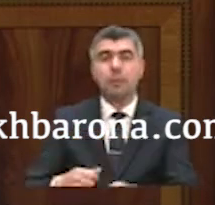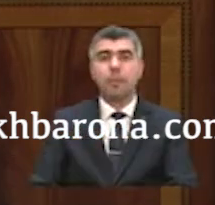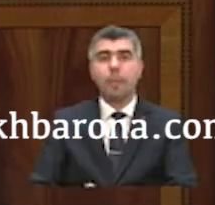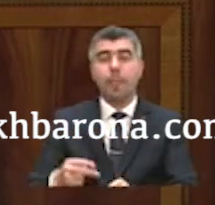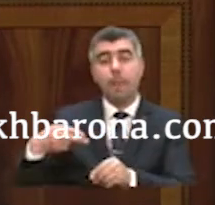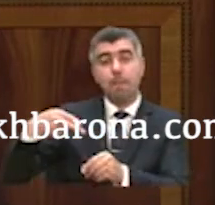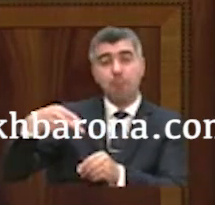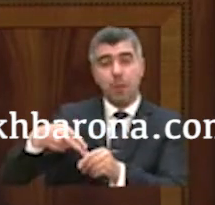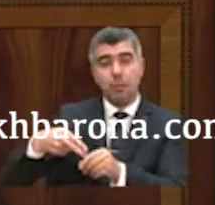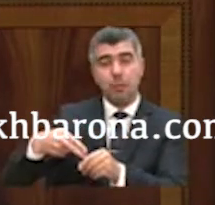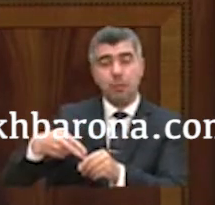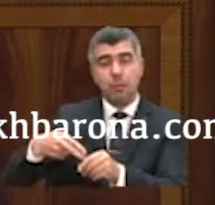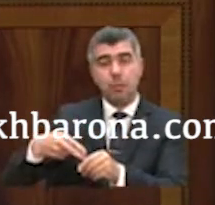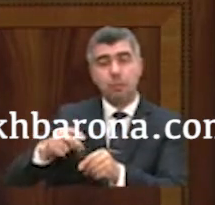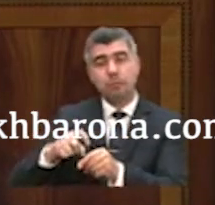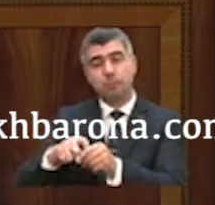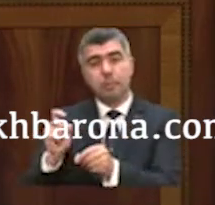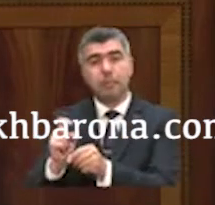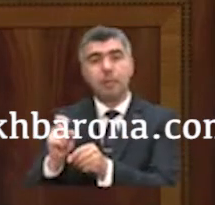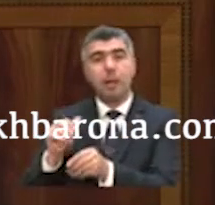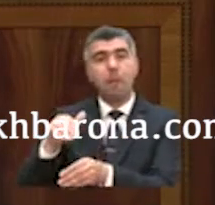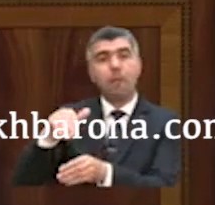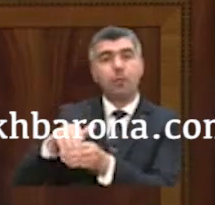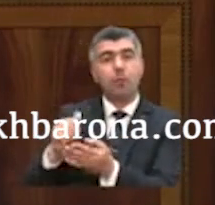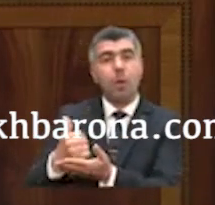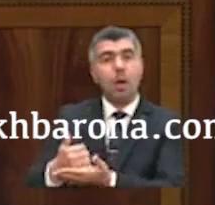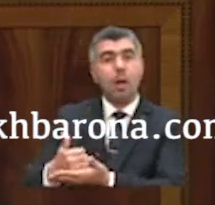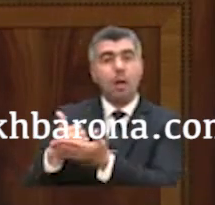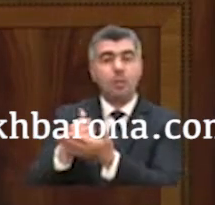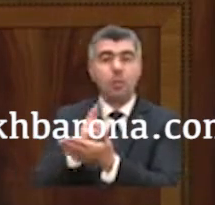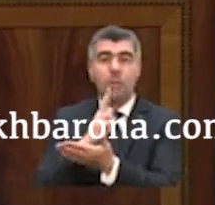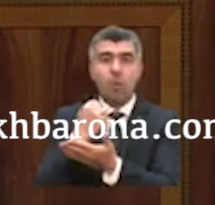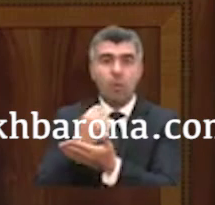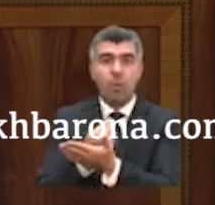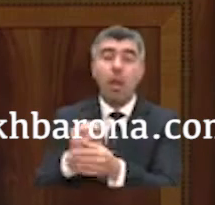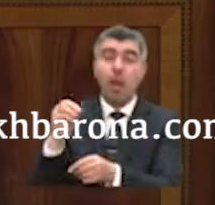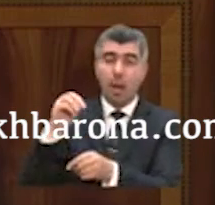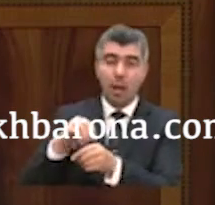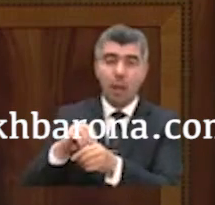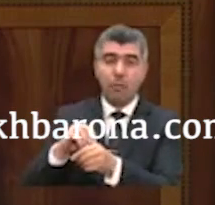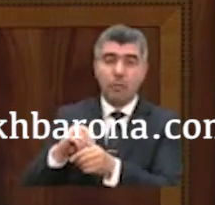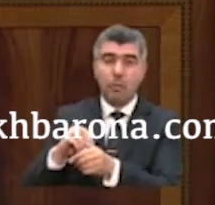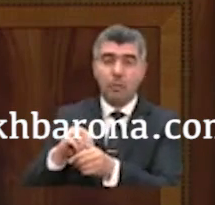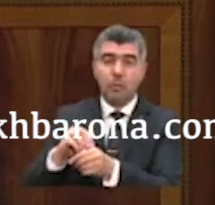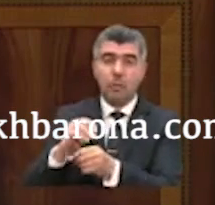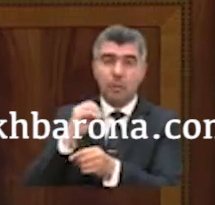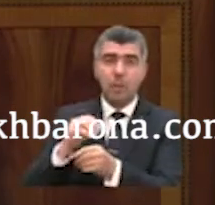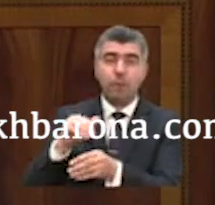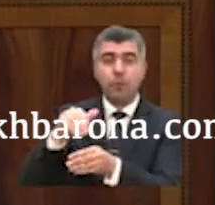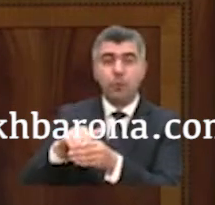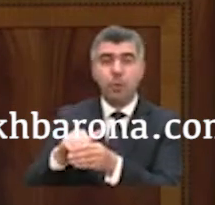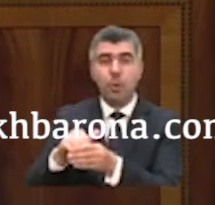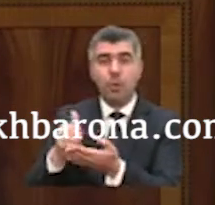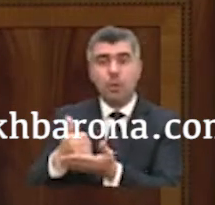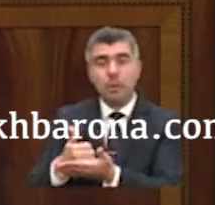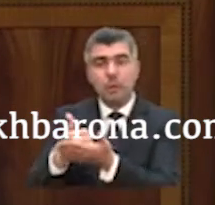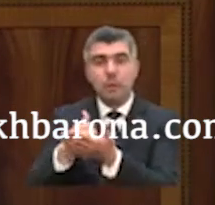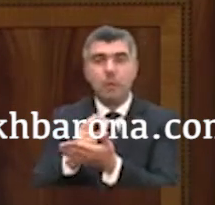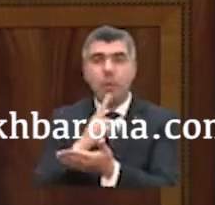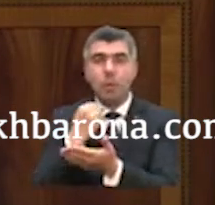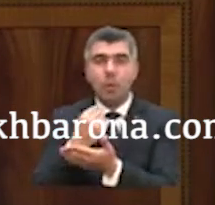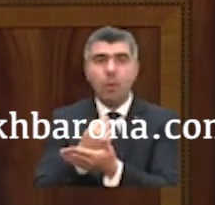البترول من صندوق يعني من المقاصة بغيتوا ترجعوا لصندوق المقاصة ونديروا واحد 3 مليار،